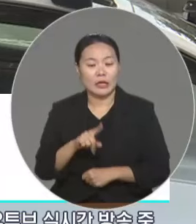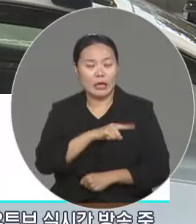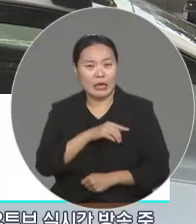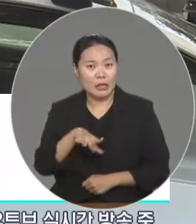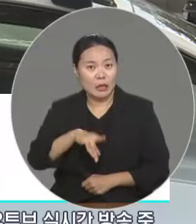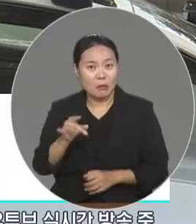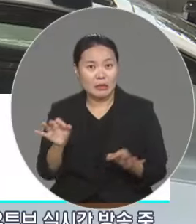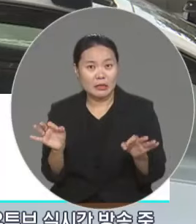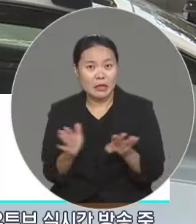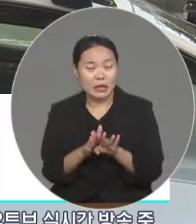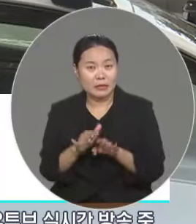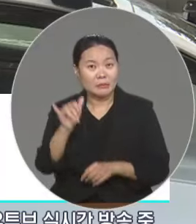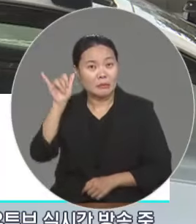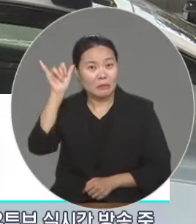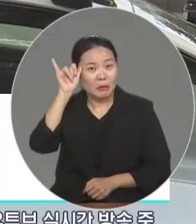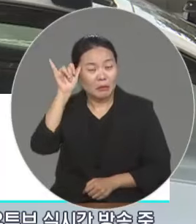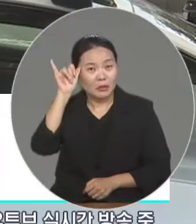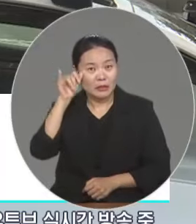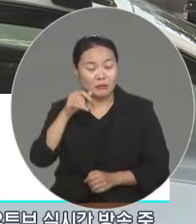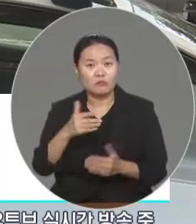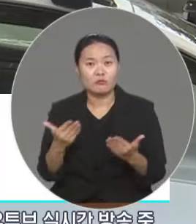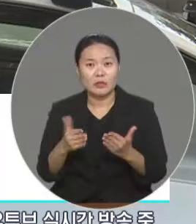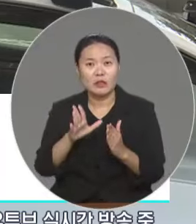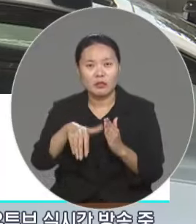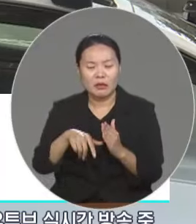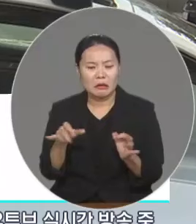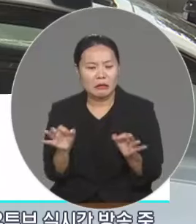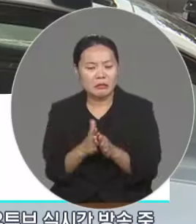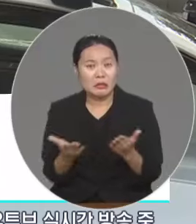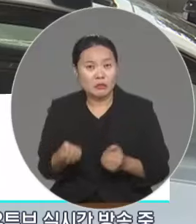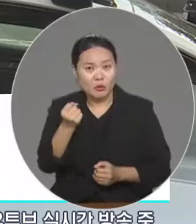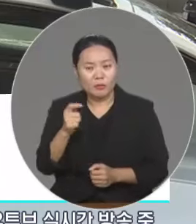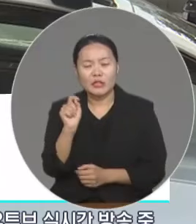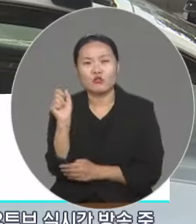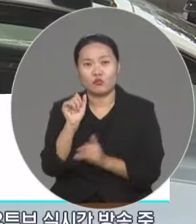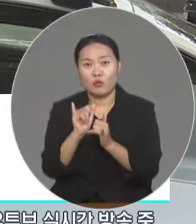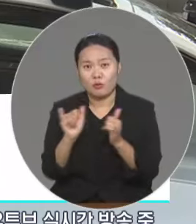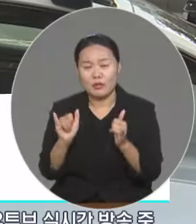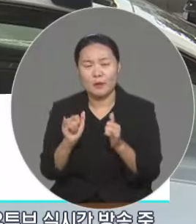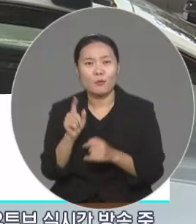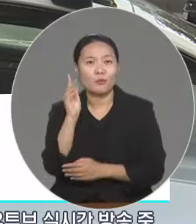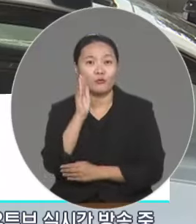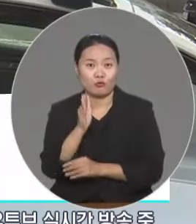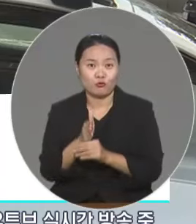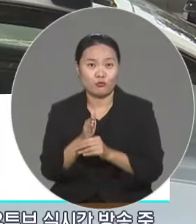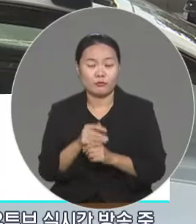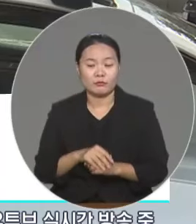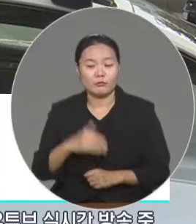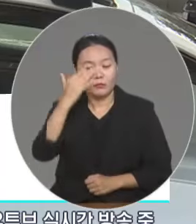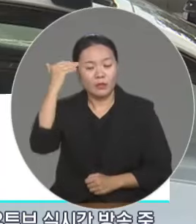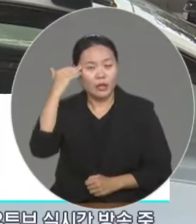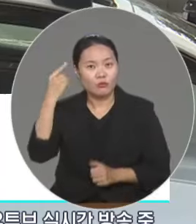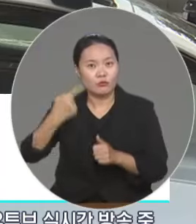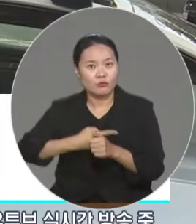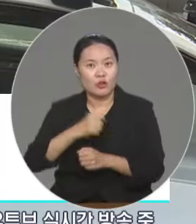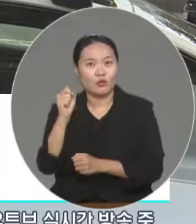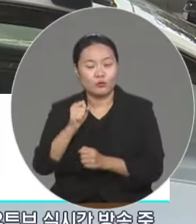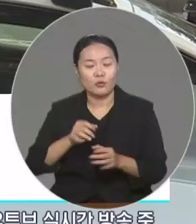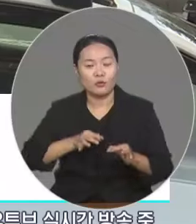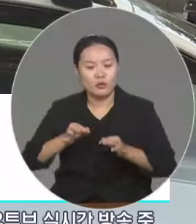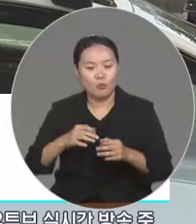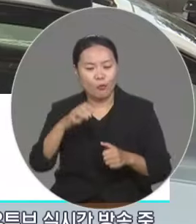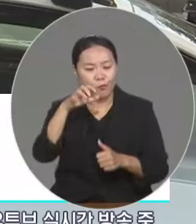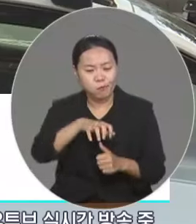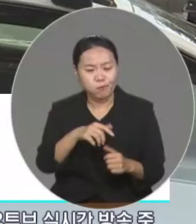때문에 AI 시대 사라질 직업으로 택시기사가 거론되기도 하는데요. 국내 자율주행 시장도 점차